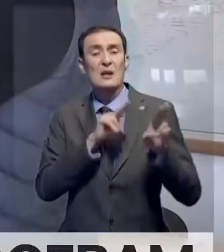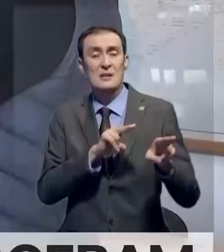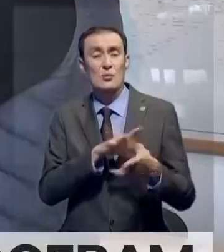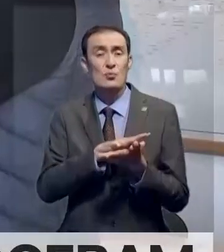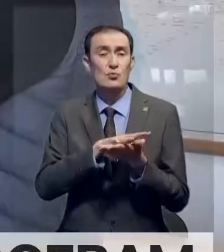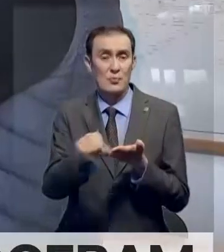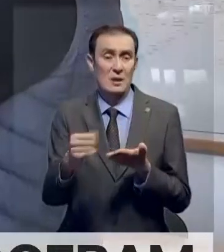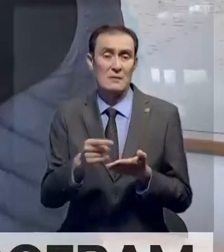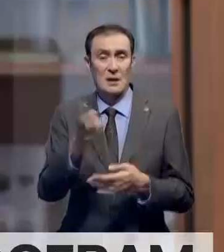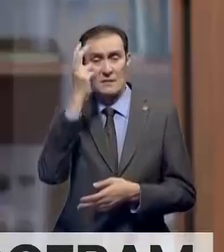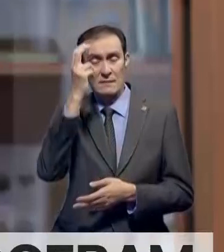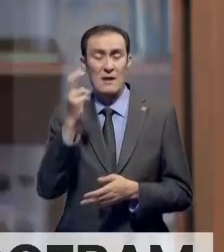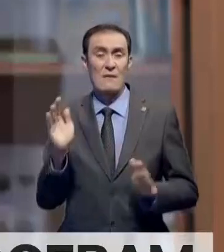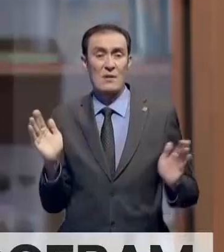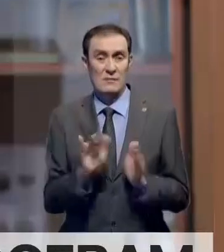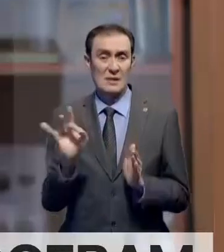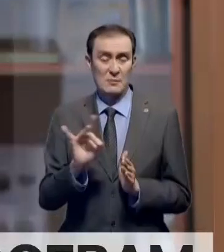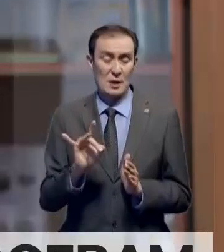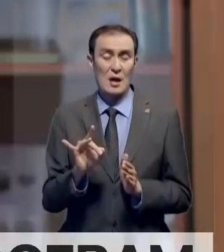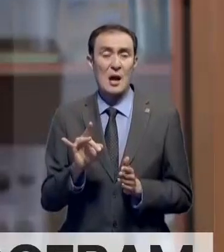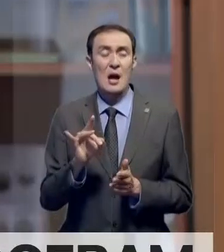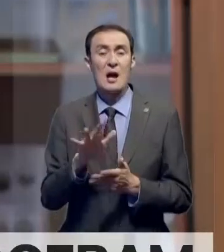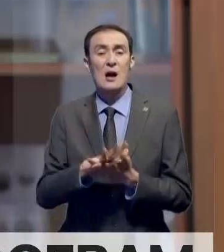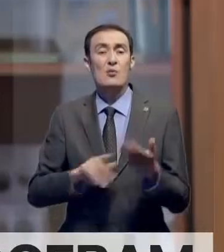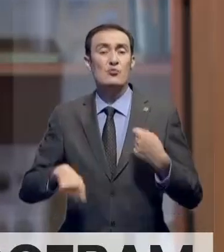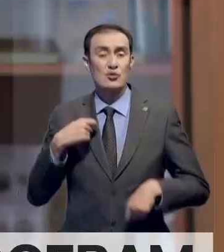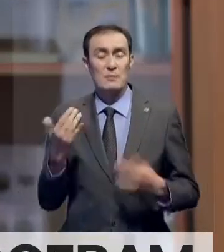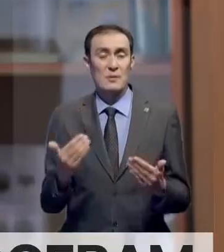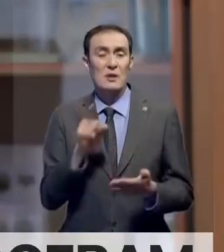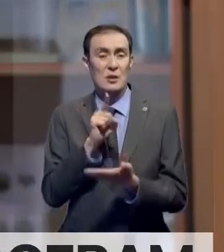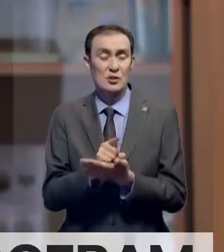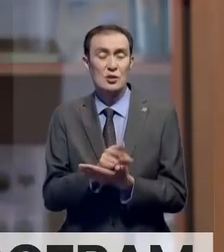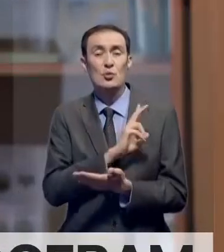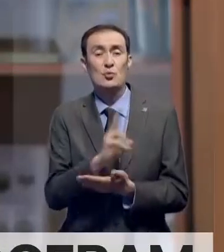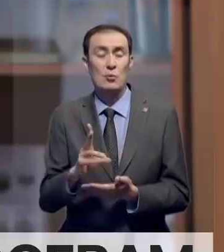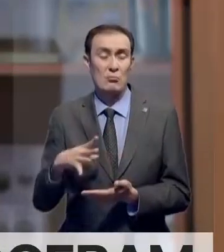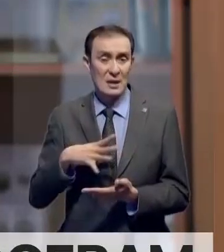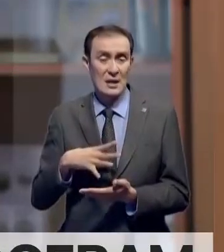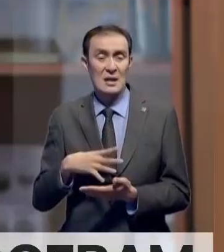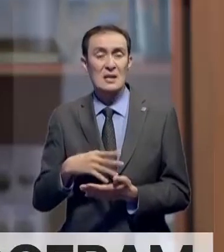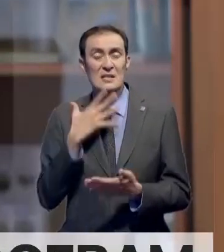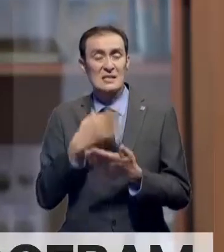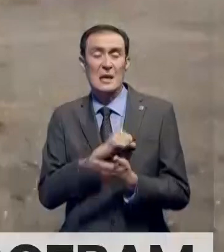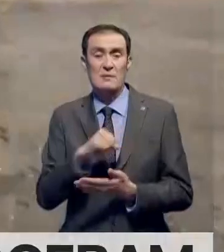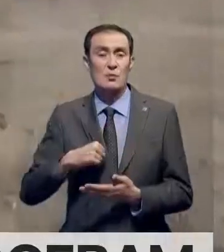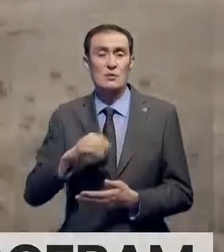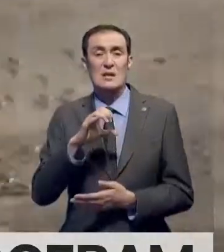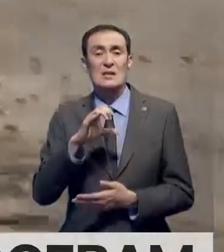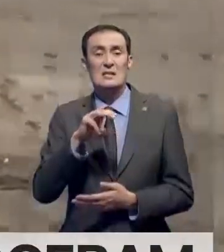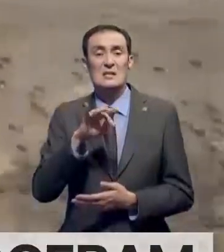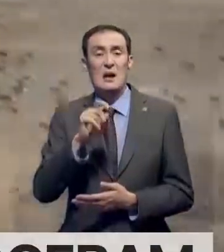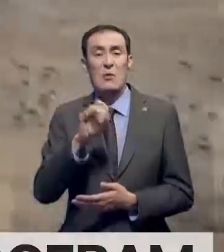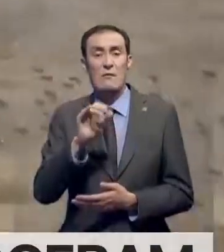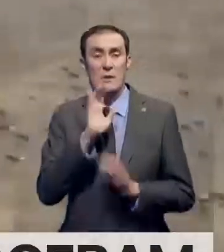сайгаков в ограниченном количестве. Что касается возмещения ущерба от потравы сайгаками, то его должны получить те аграрии, которые застраховали свои земли. Сами